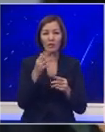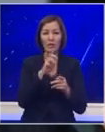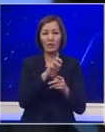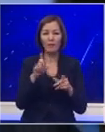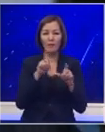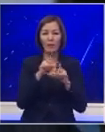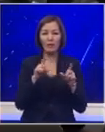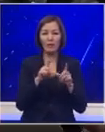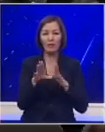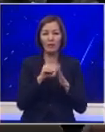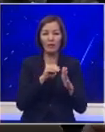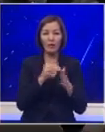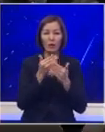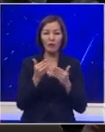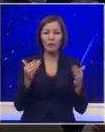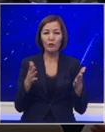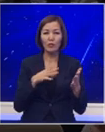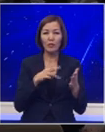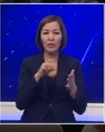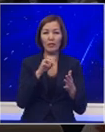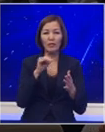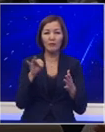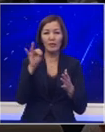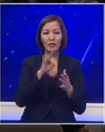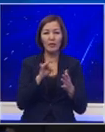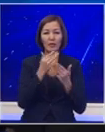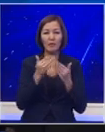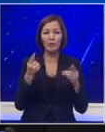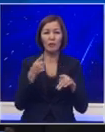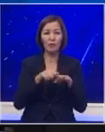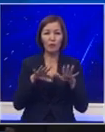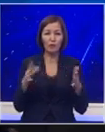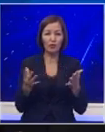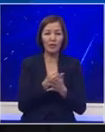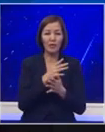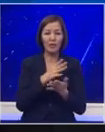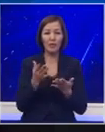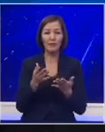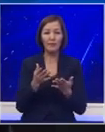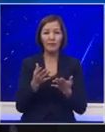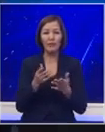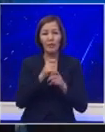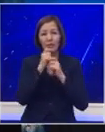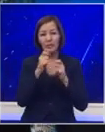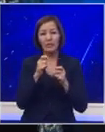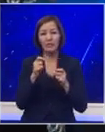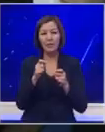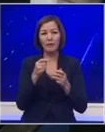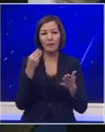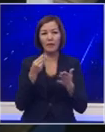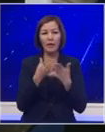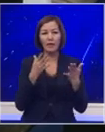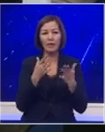кітапханасы бастады. Ал музейлер арасында Лепсі тарихи музейі 1-ші орынды иеленді. Атап өтерлігі сыйлықтар бағалы, әр